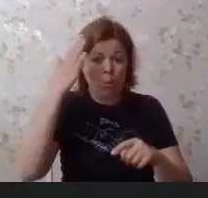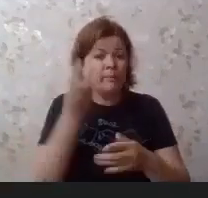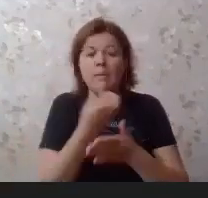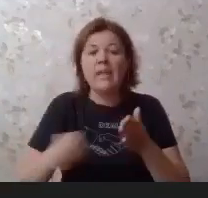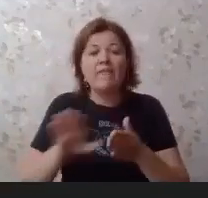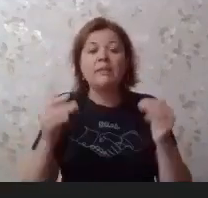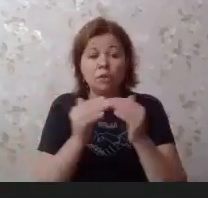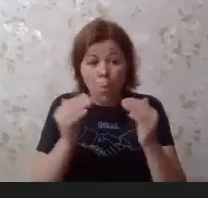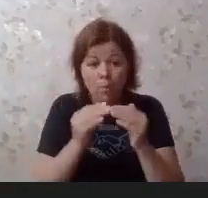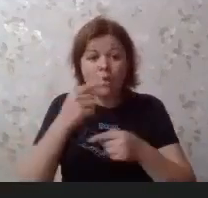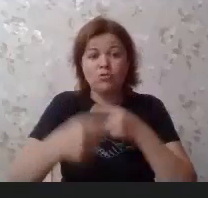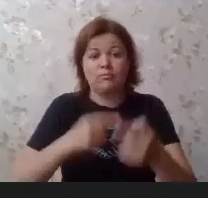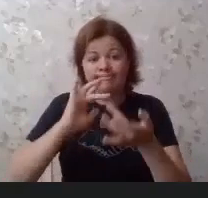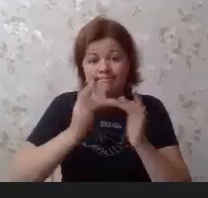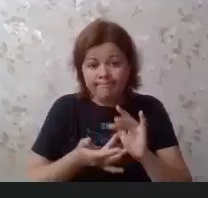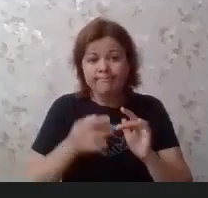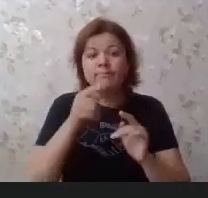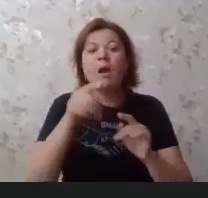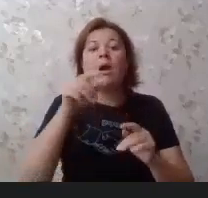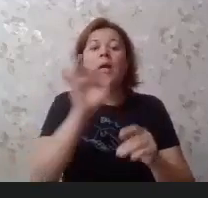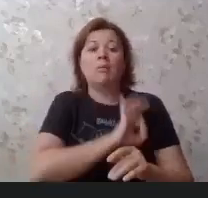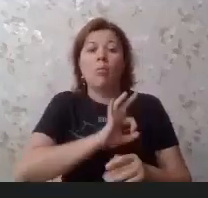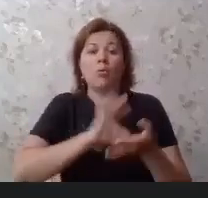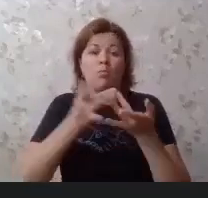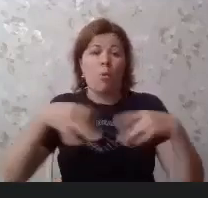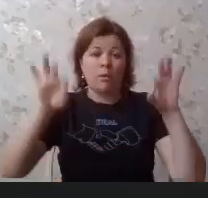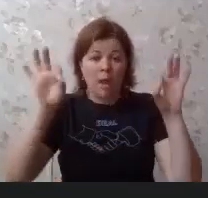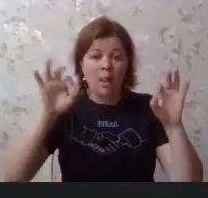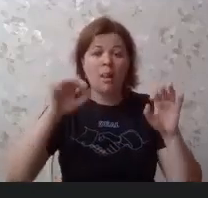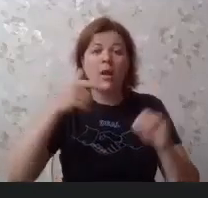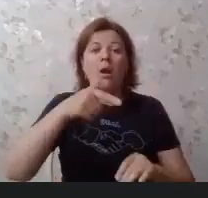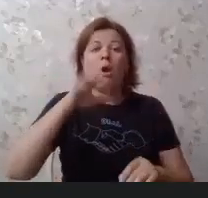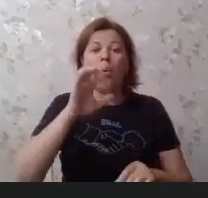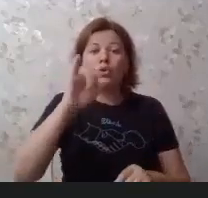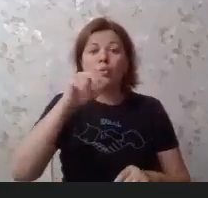Срок оформления 5 дней. Как видим, все достаточно быстро.